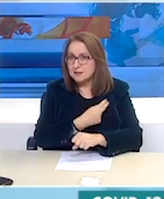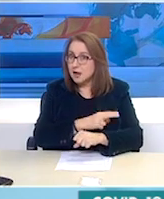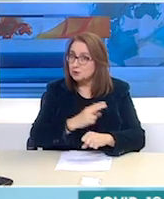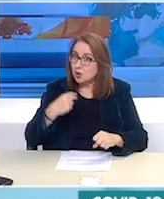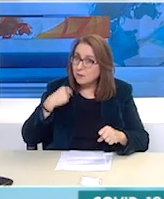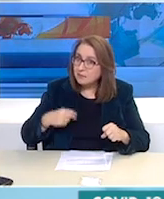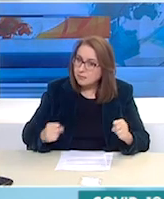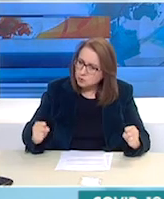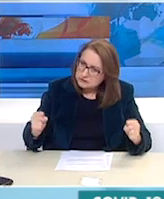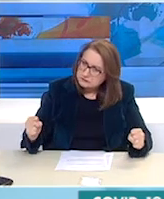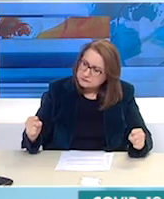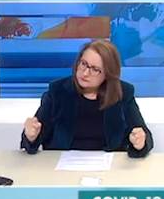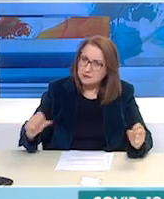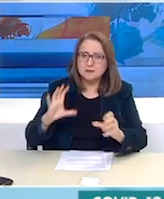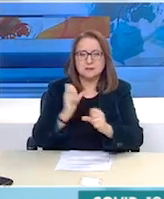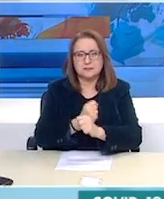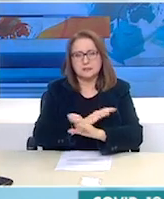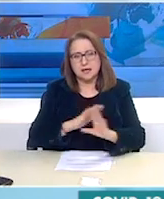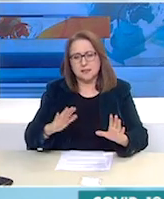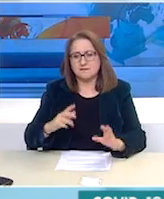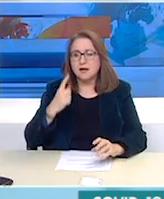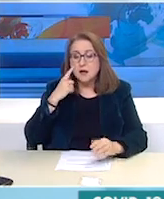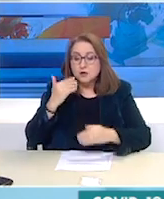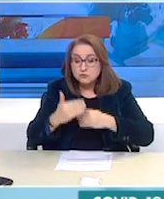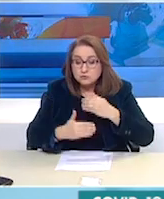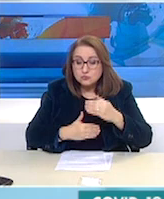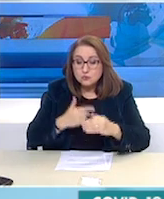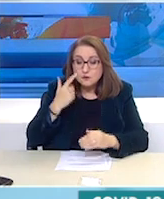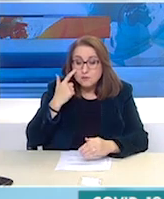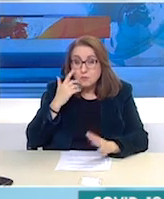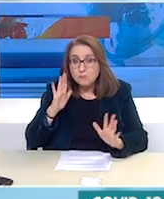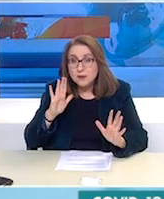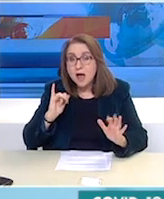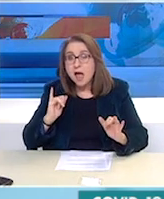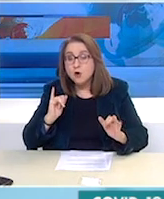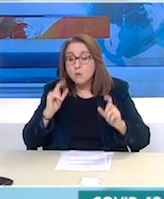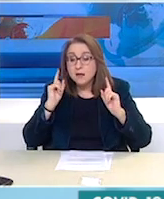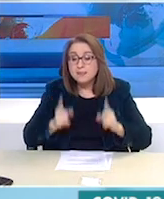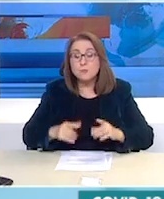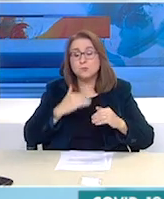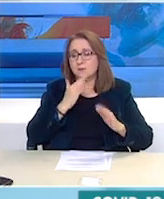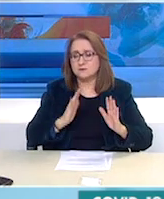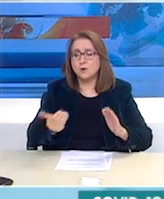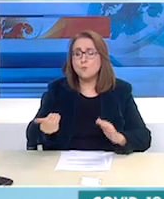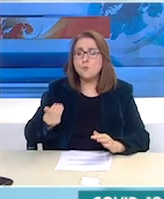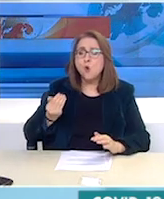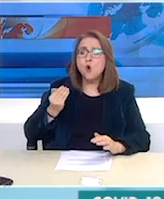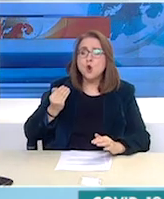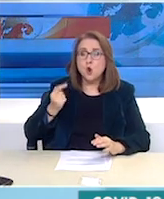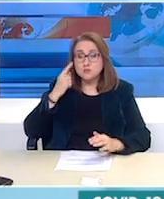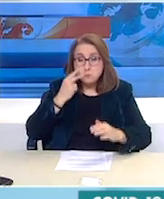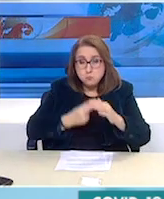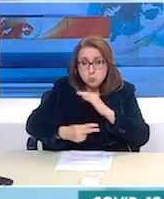Παρακολουθείς λοιπόν την πορεία και επανέρχεσαι αν χρειαστεί. Θα δούμε. Είναι νωρίς ακόμα να κάνουμε αποτελεσματικές